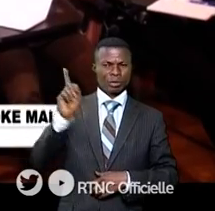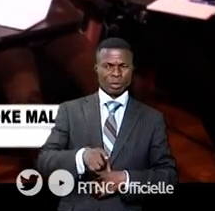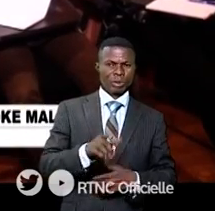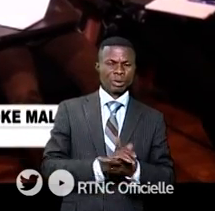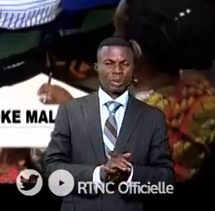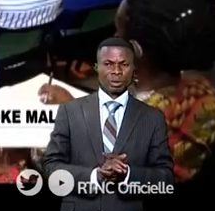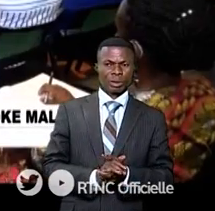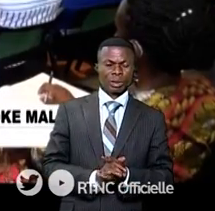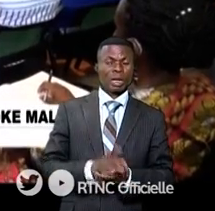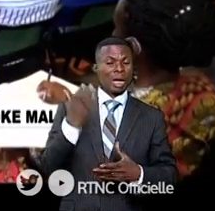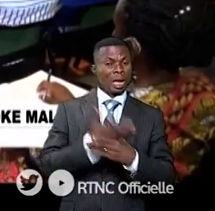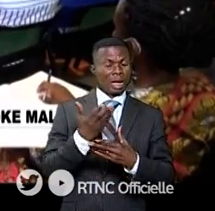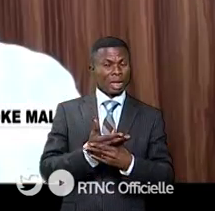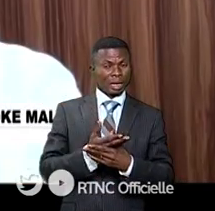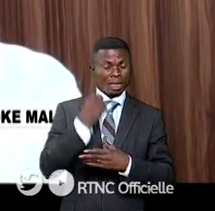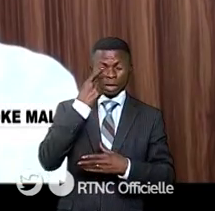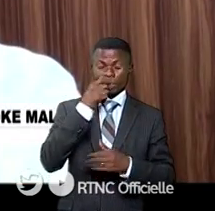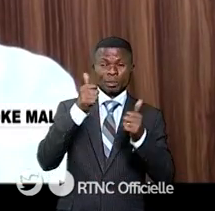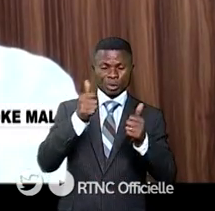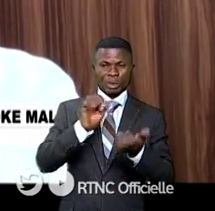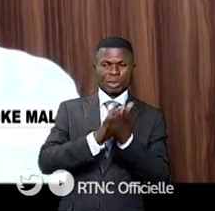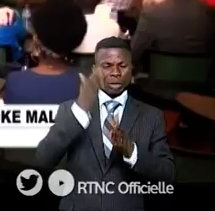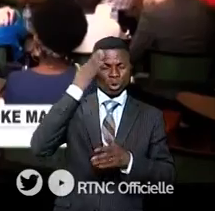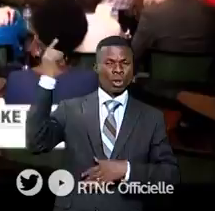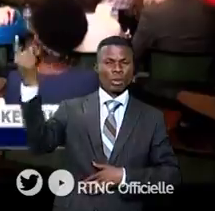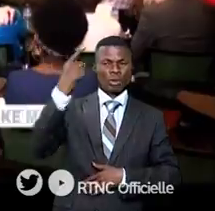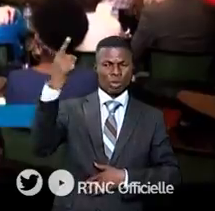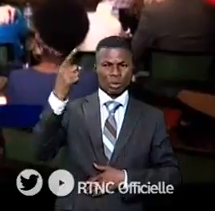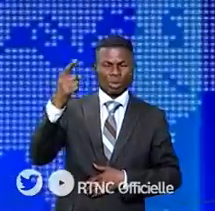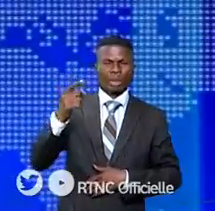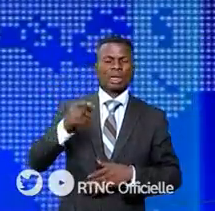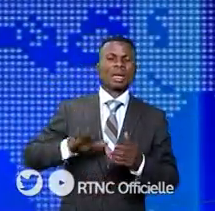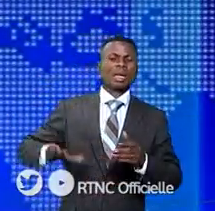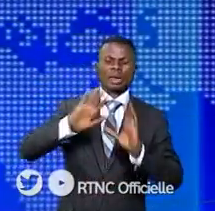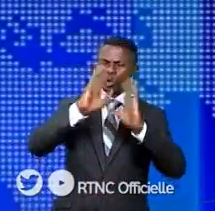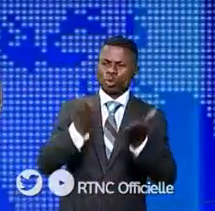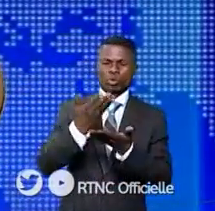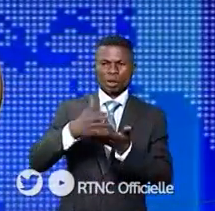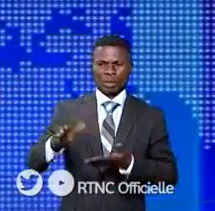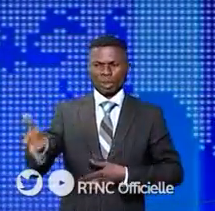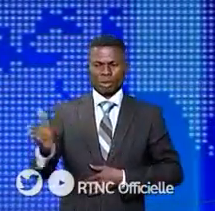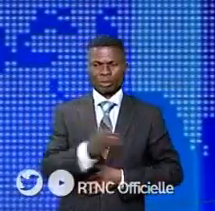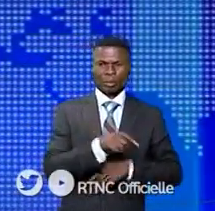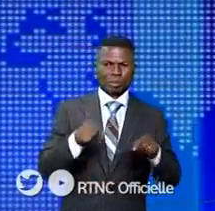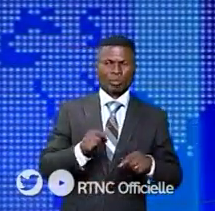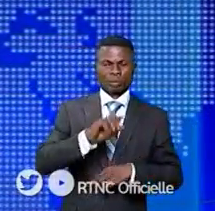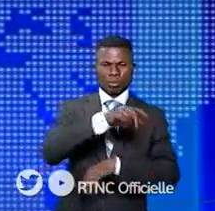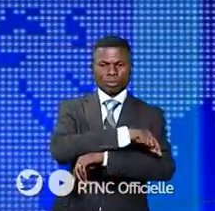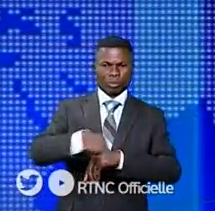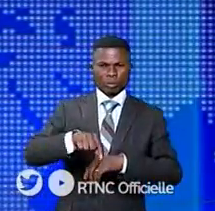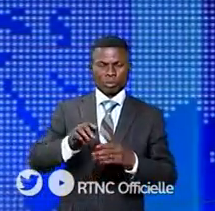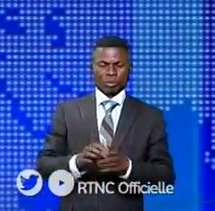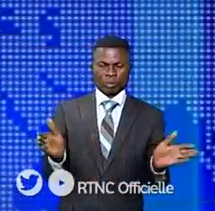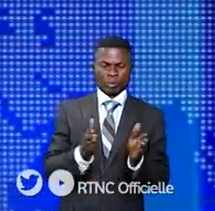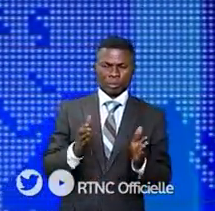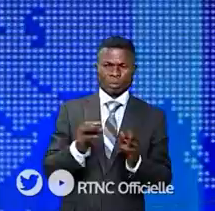Vivre sans handicap visuel, c'est connaître le monde et ses entrailles. Rendons-nous à présent au ministère des petites et